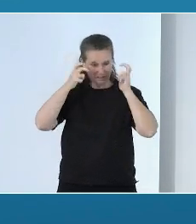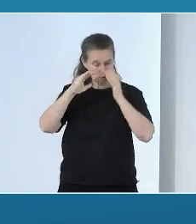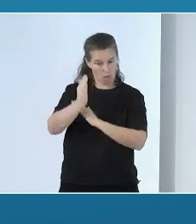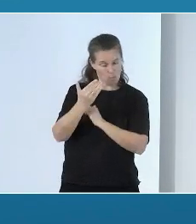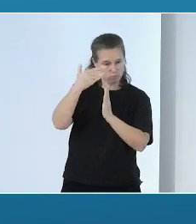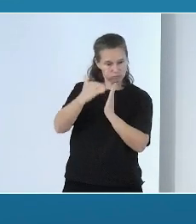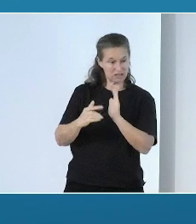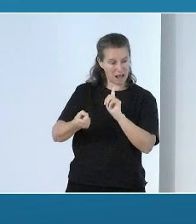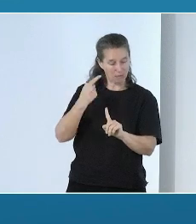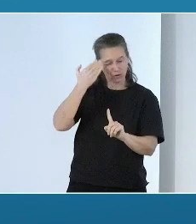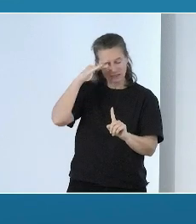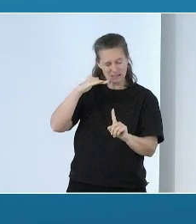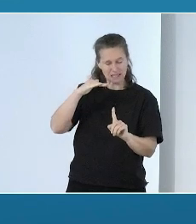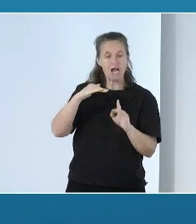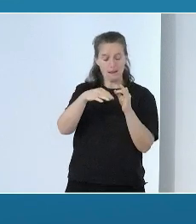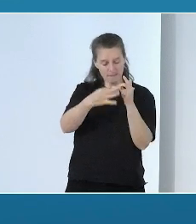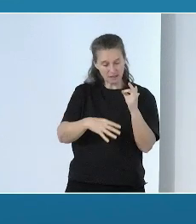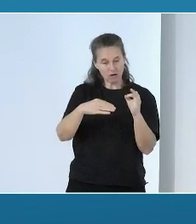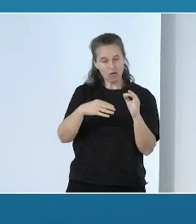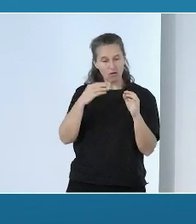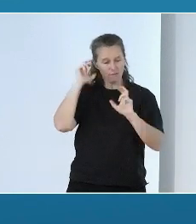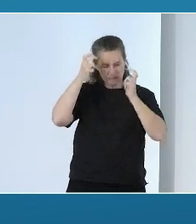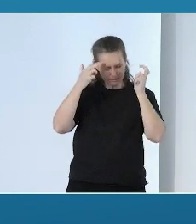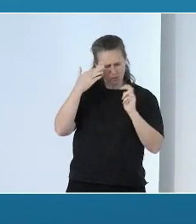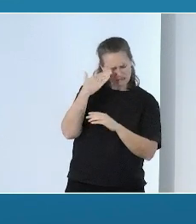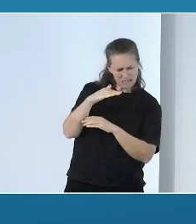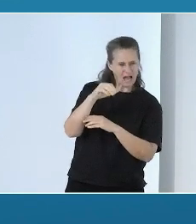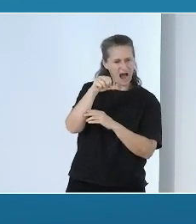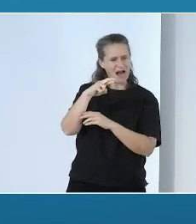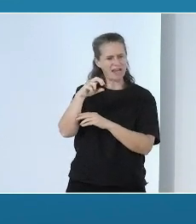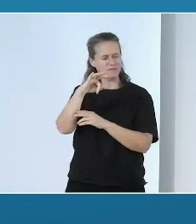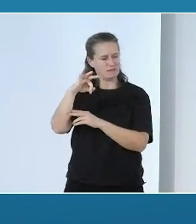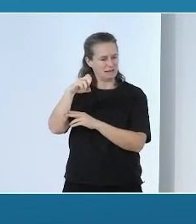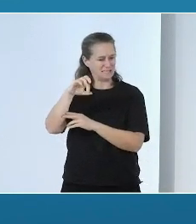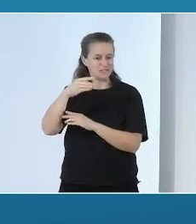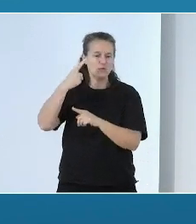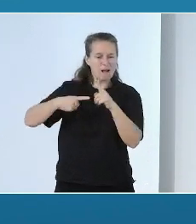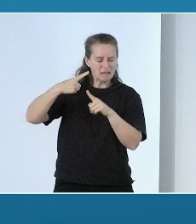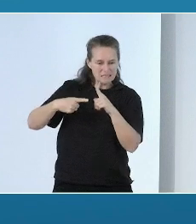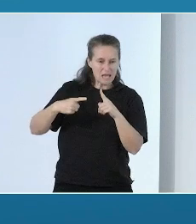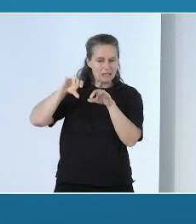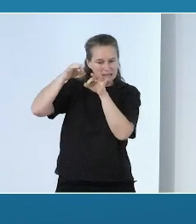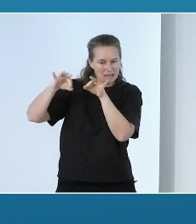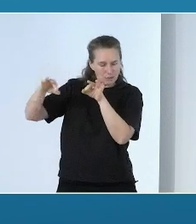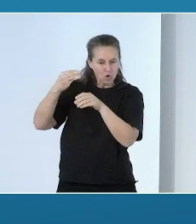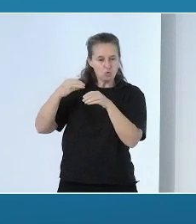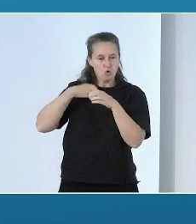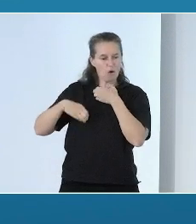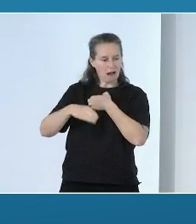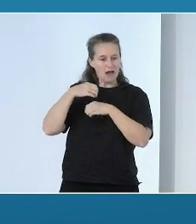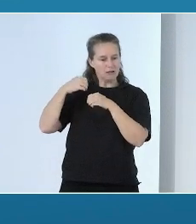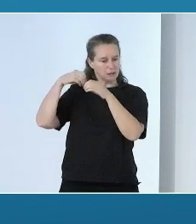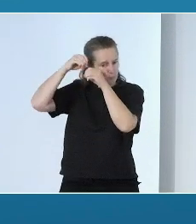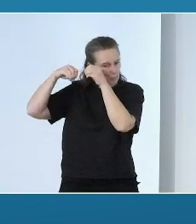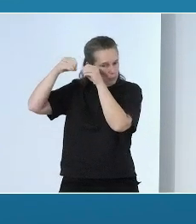Et c'est très important de savoir dans le bilan vestibulaire s'il y a une aréflexie ou s'il y a une atteinte partielle, soit des canaux, soit des organes otolytiques, parce